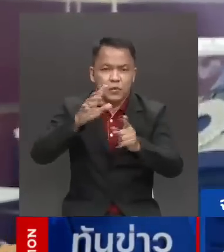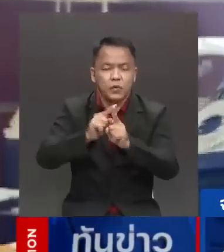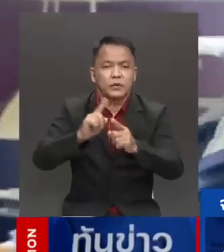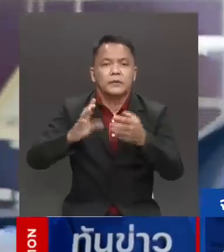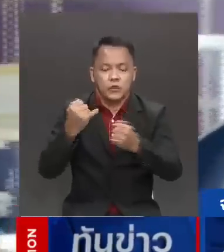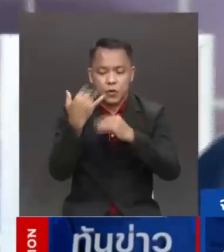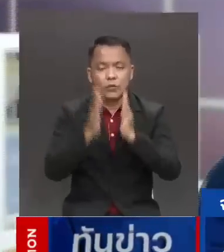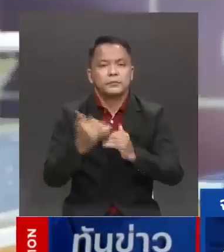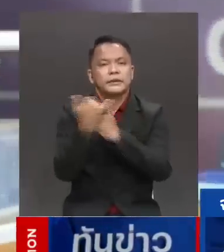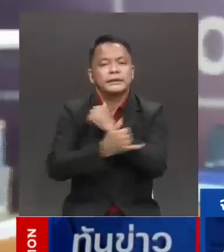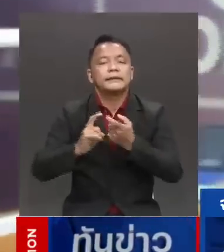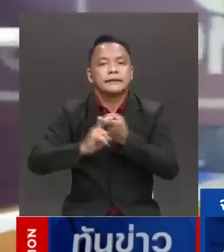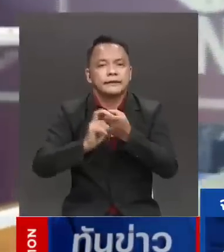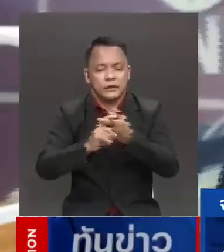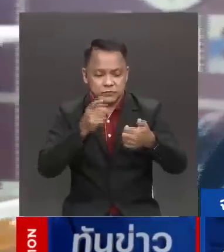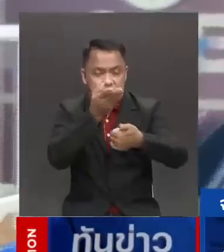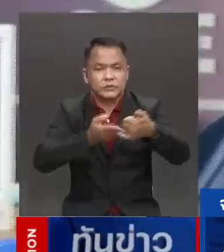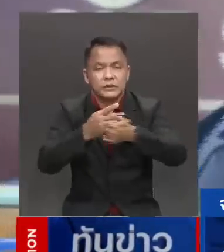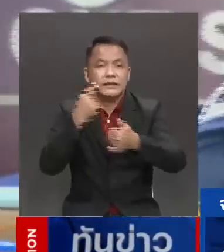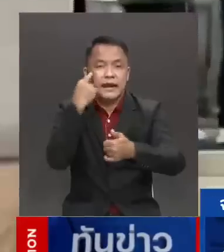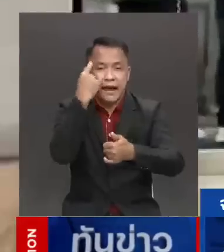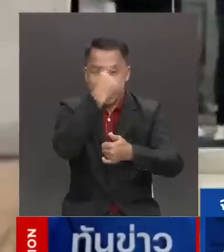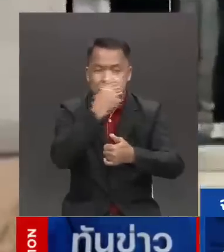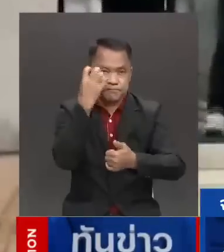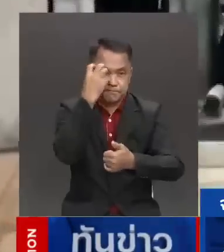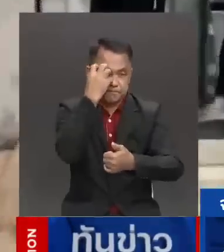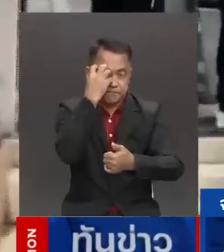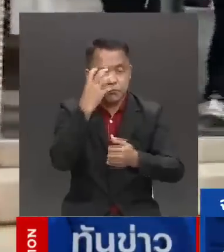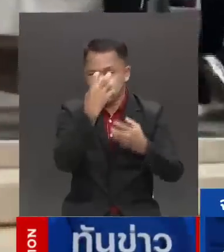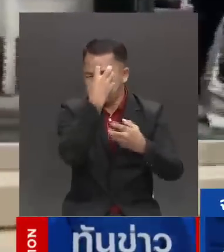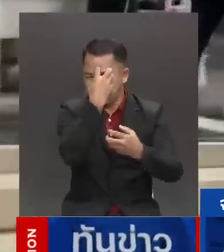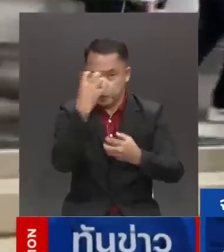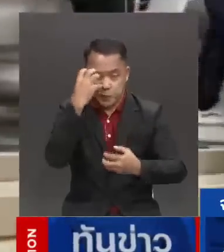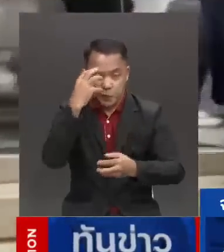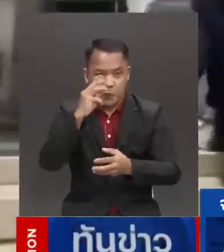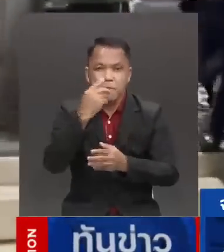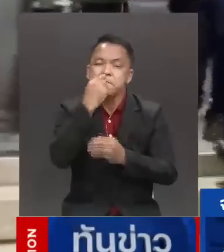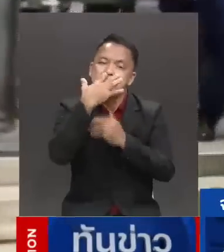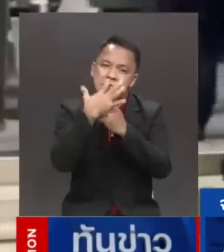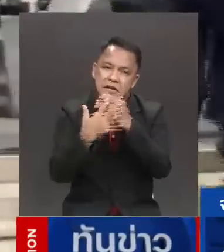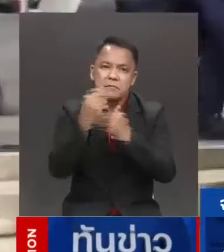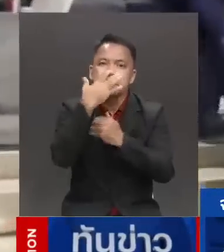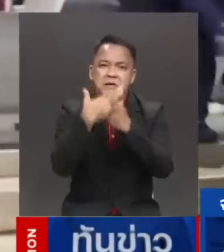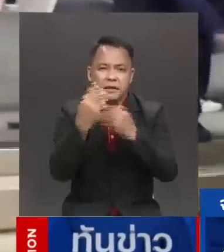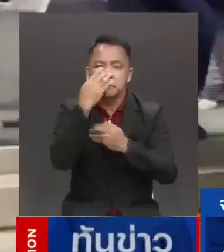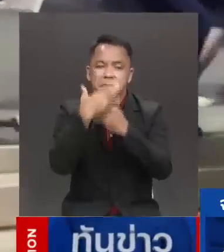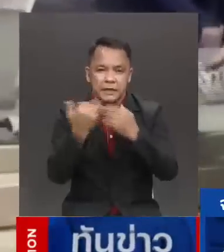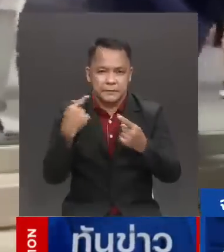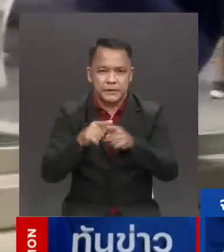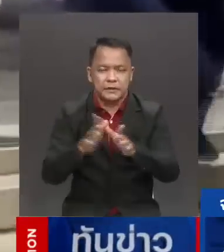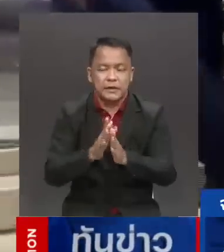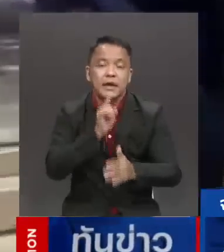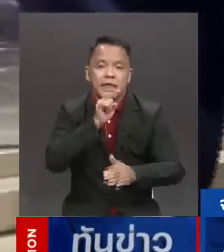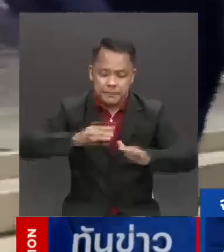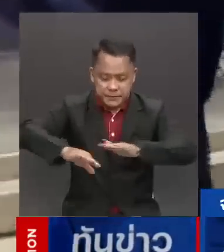าวรัสเซียอยู่สภาพคนเจ็บก็คือใบหน้านี่ปูดบวมเลยนะครับเลือดไหลอาบออกมาเป็นจำนวนมากสอบถ